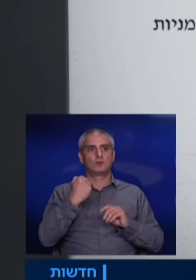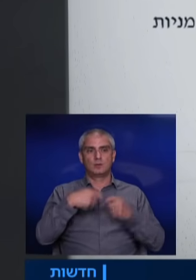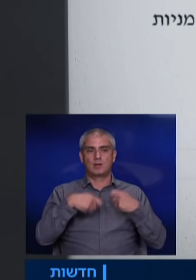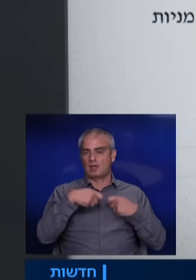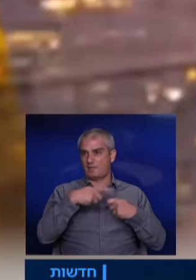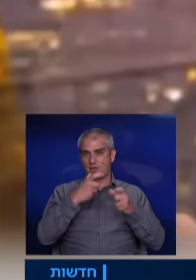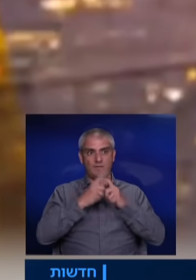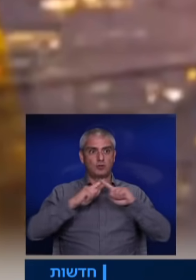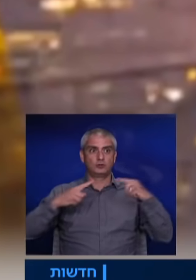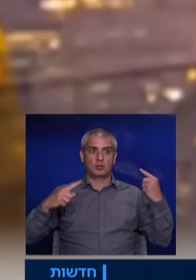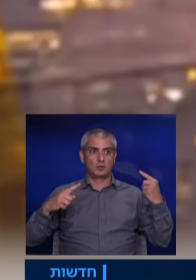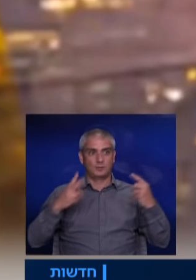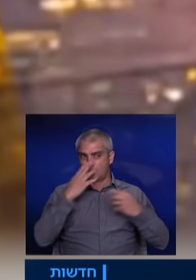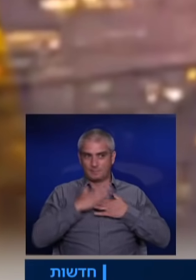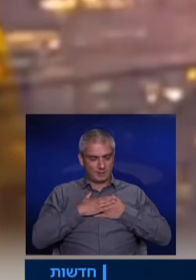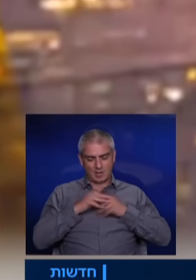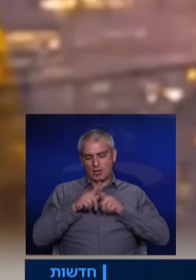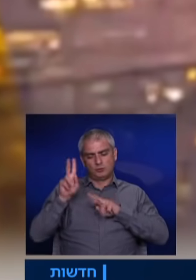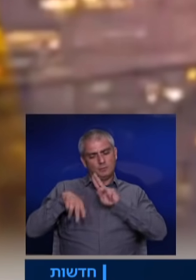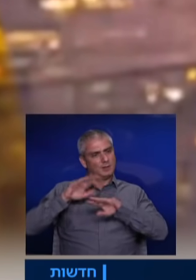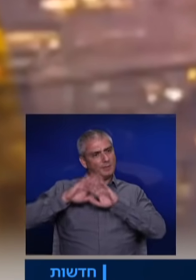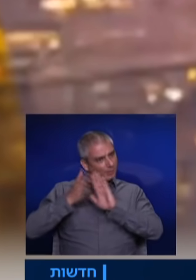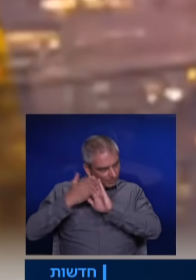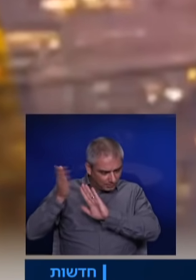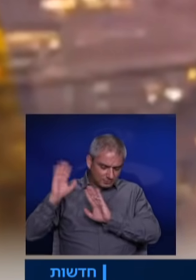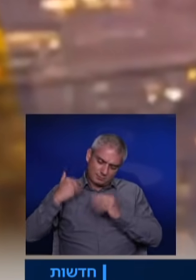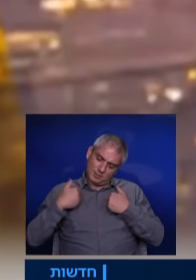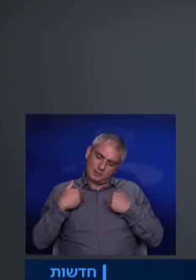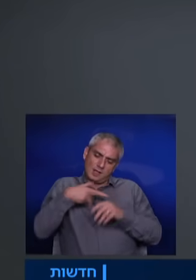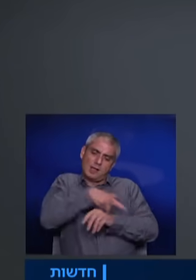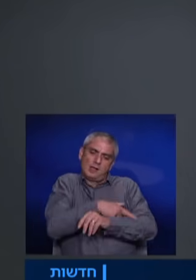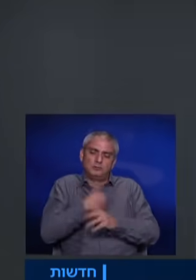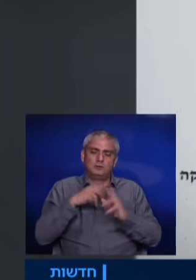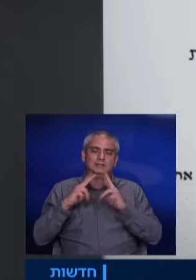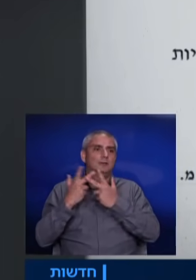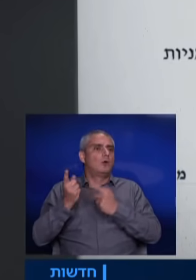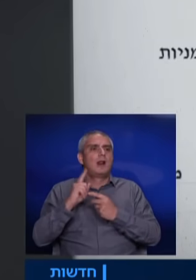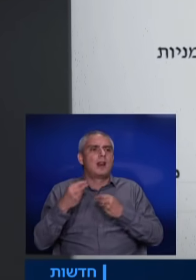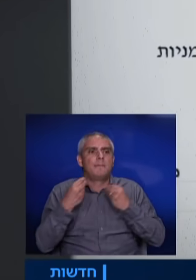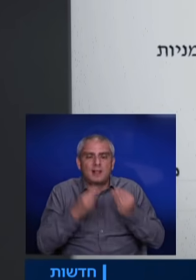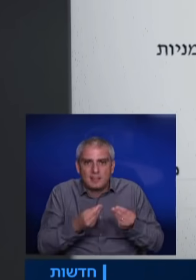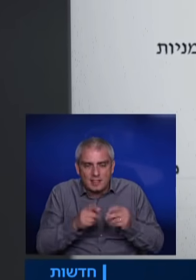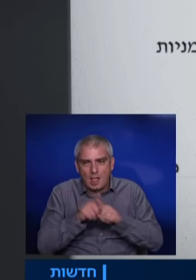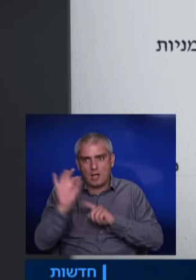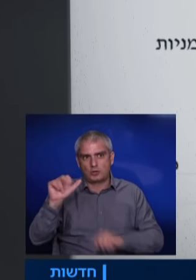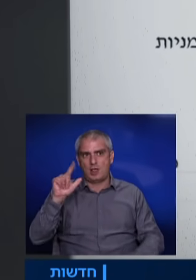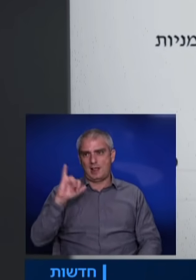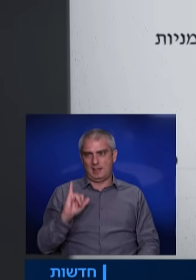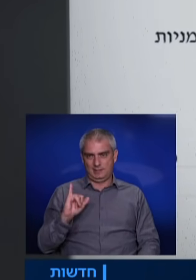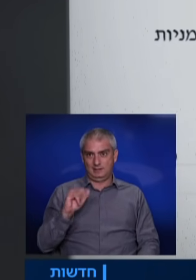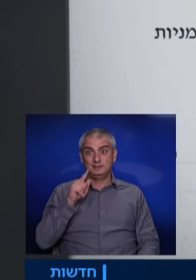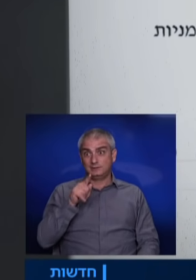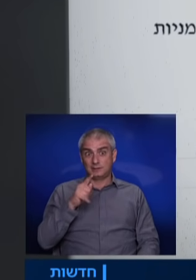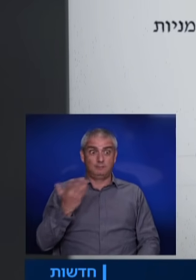בחברותיו השונות. מבחינתי, אח שלי מטפל בדברים מאחורה, אני עסוק בצרכי ציבור. למי העביר? לאחיו אלי. זאת